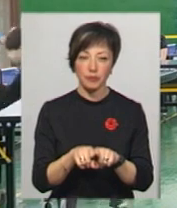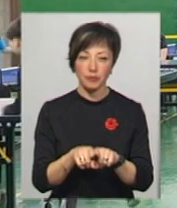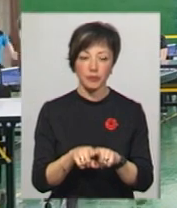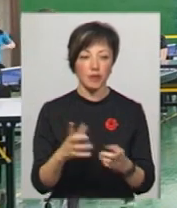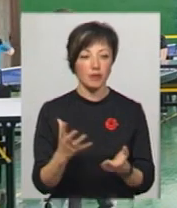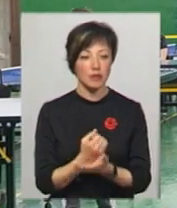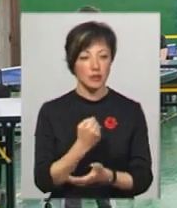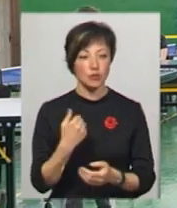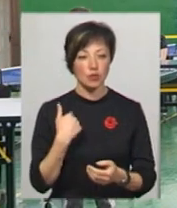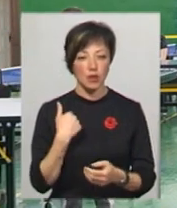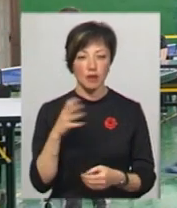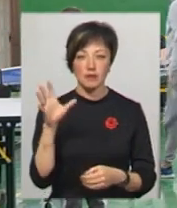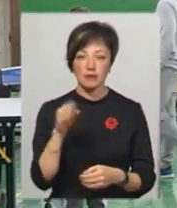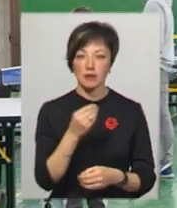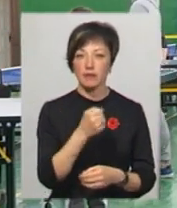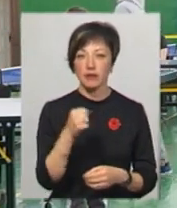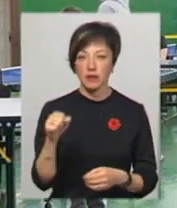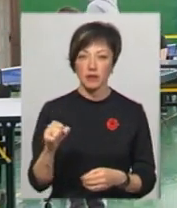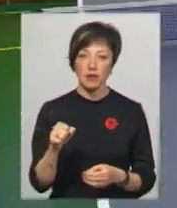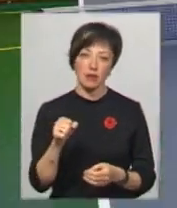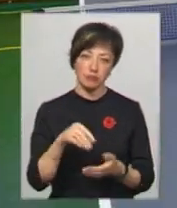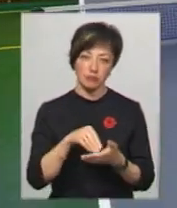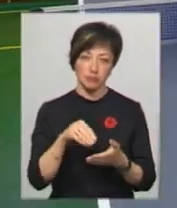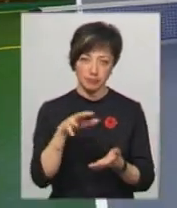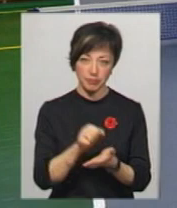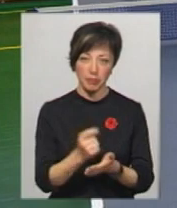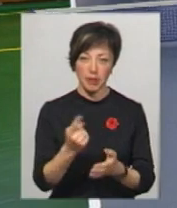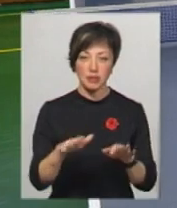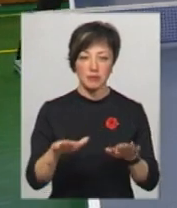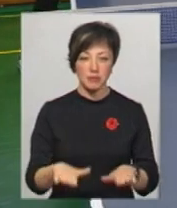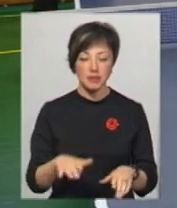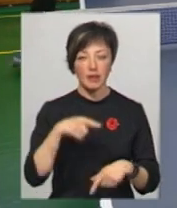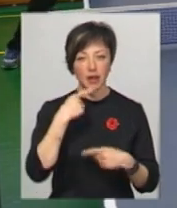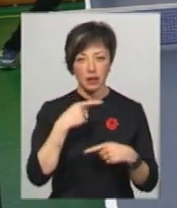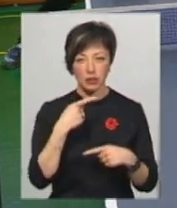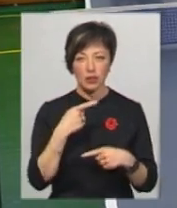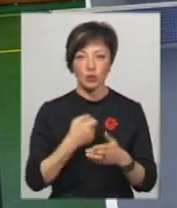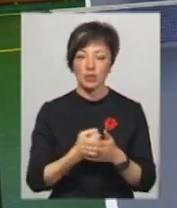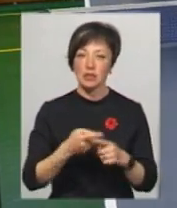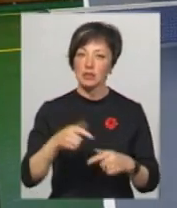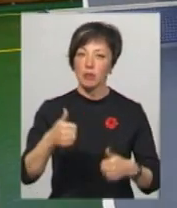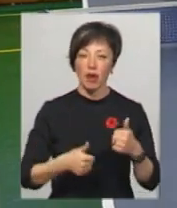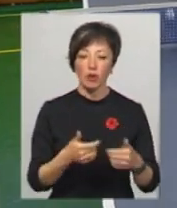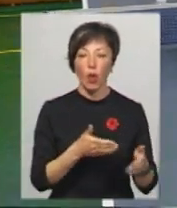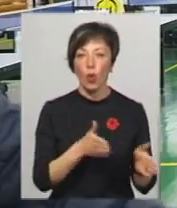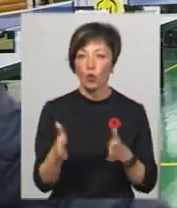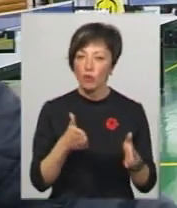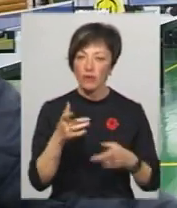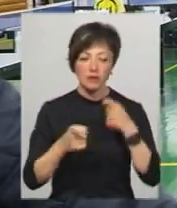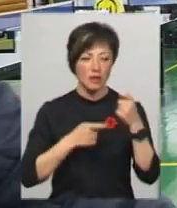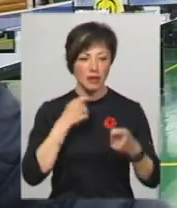так вийшло, що я всіх виграв і став на перше місце. Андрій Несенчук каже, що до цих змагань готувався ретельно.